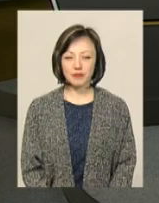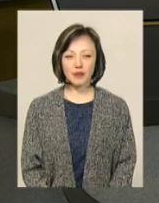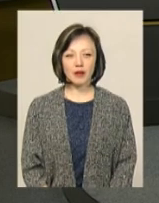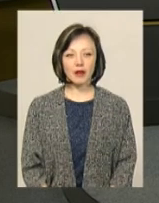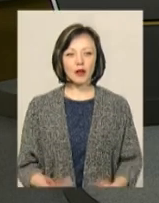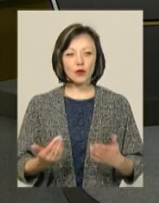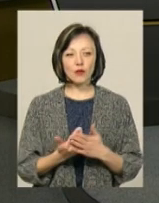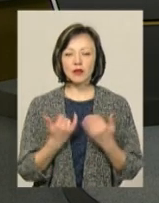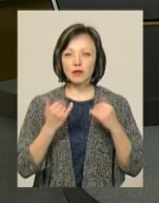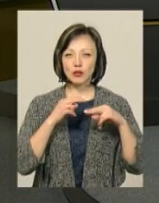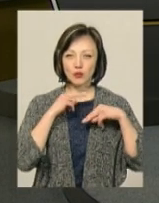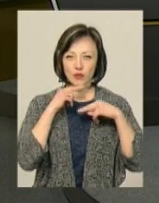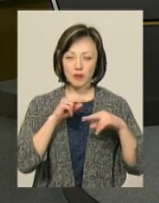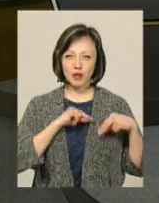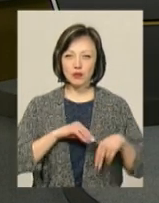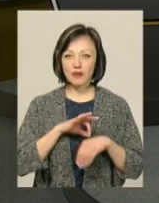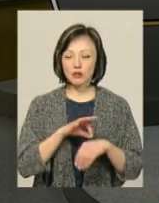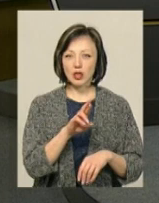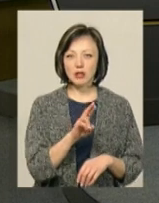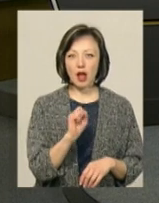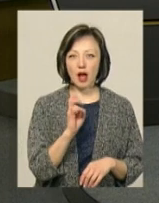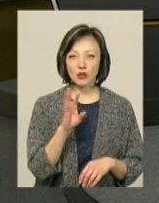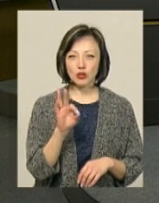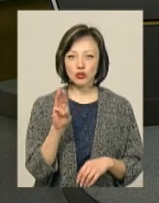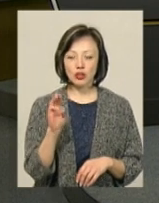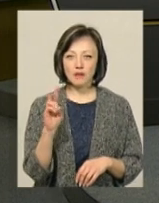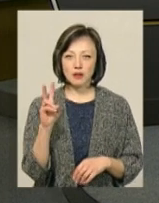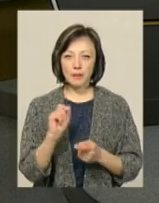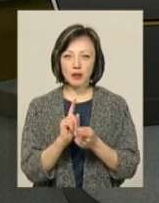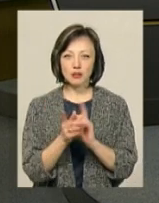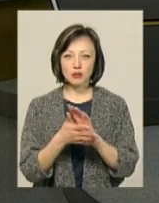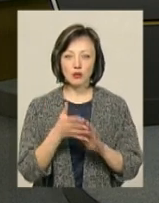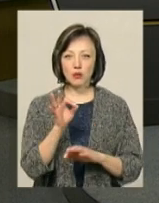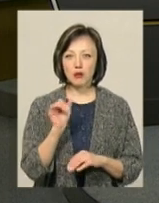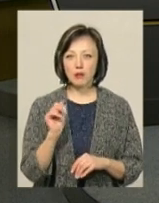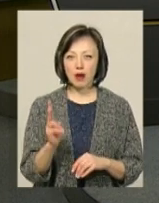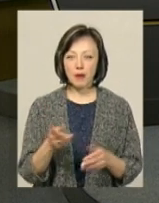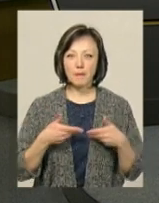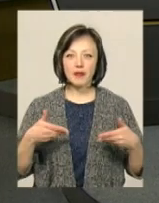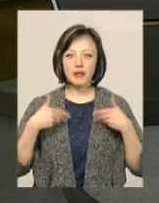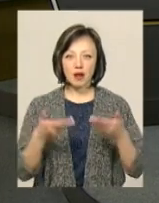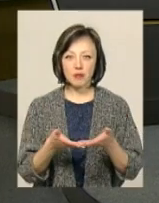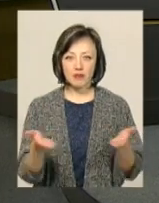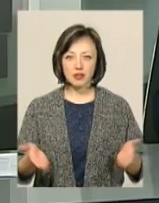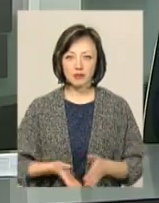Новини до вашої уваги. В студії працюють ведуча Ярослава Антошевська, перекладач на жестову мову Ольга Рибак. Ми вітаємо